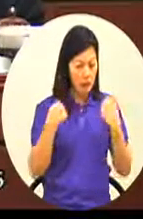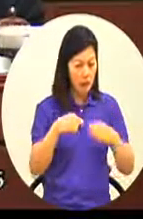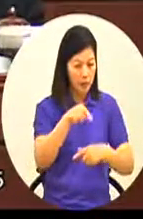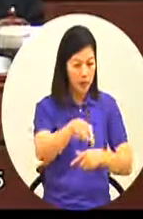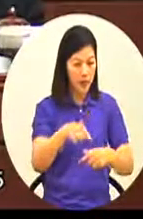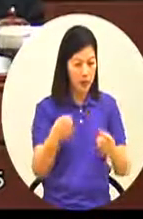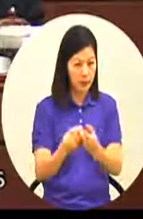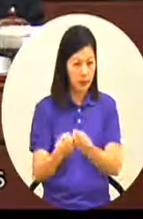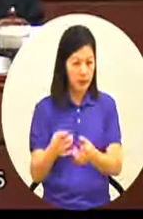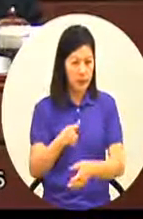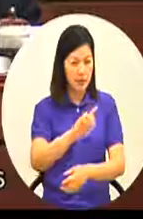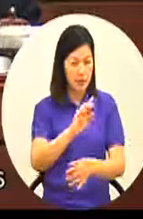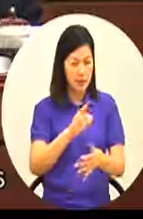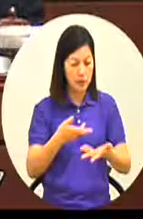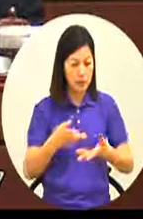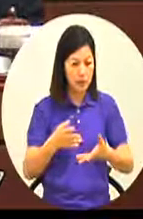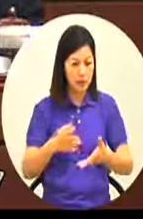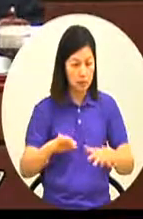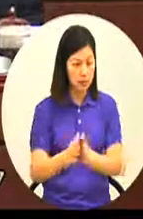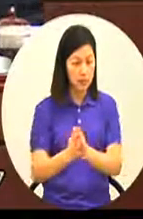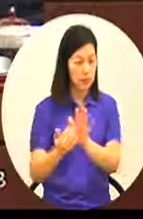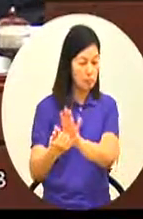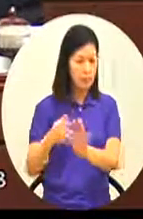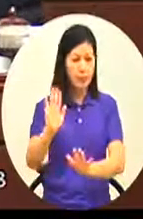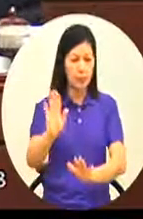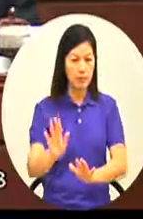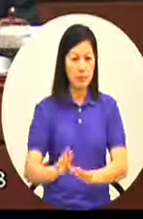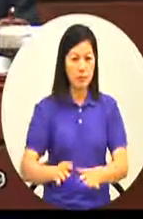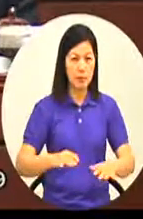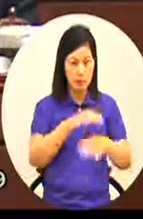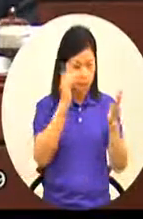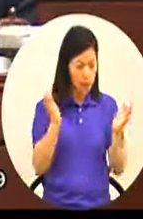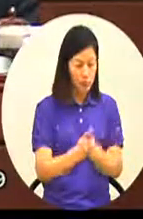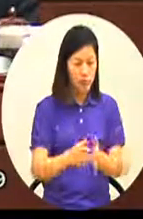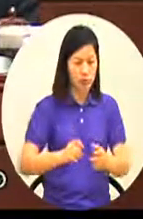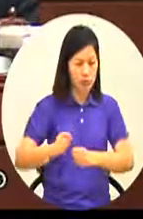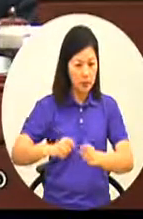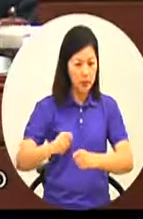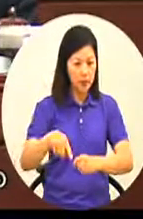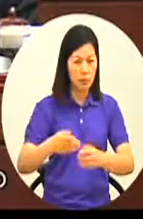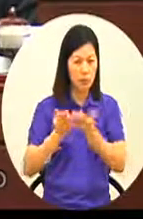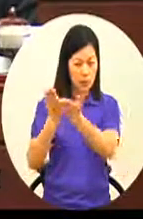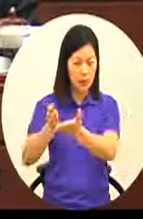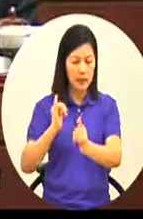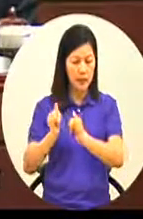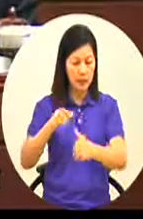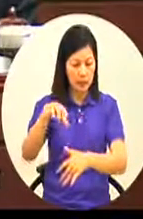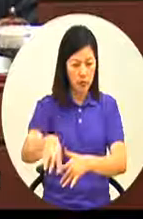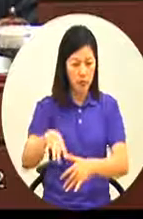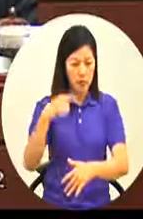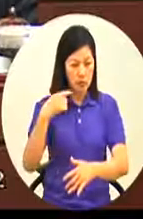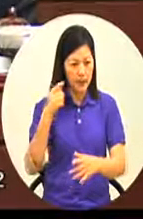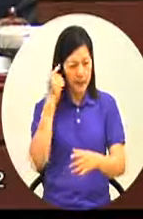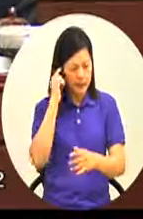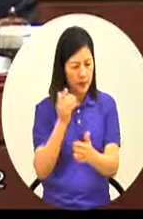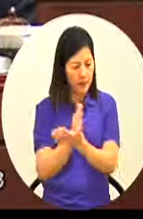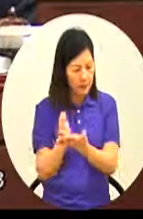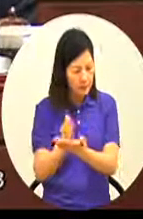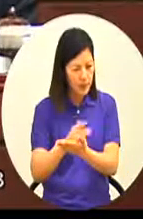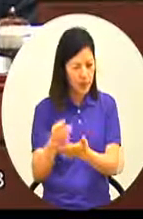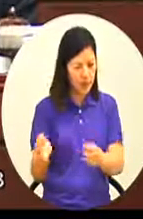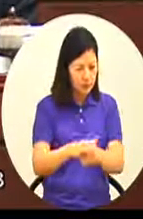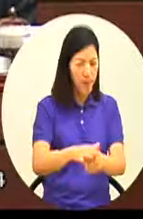像议员讲，阮无随甲拒绝，啊，阮甲整个的案，啊，阮就送登去甲伫这個社会局，啊，或者社会局来认定，看是毋是会当来补